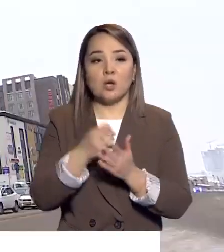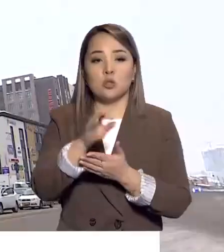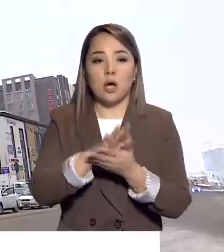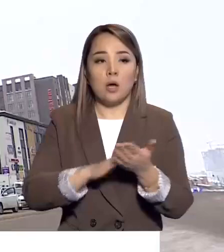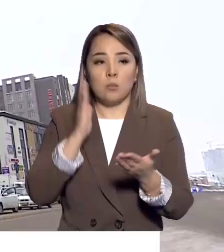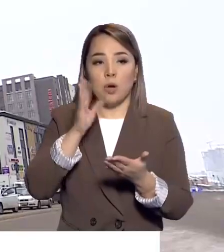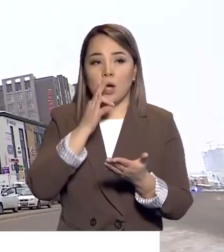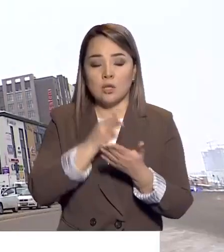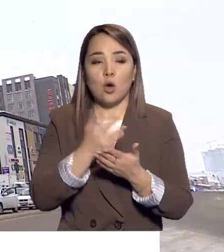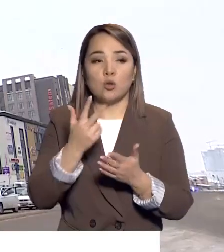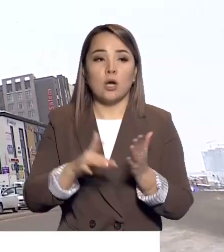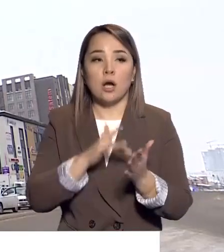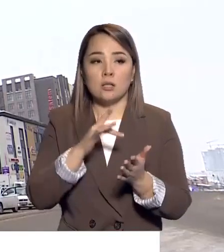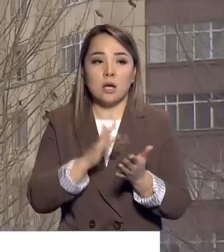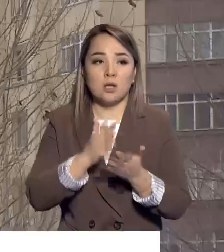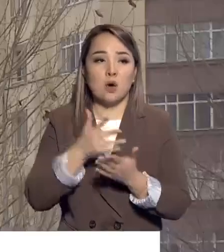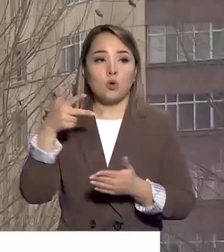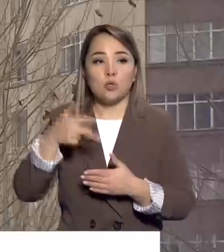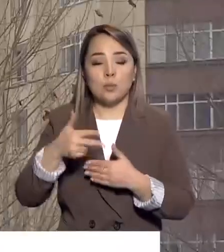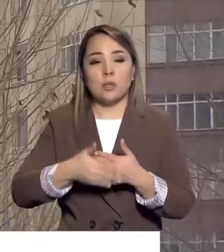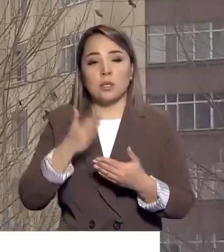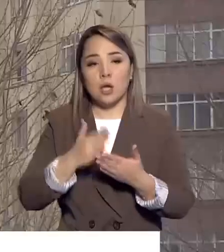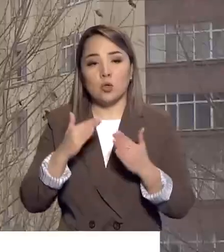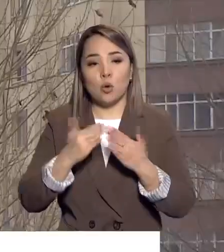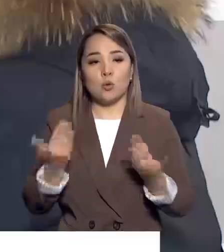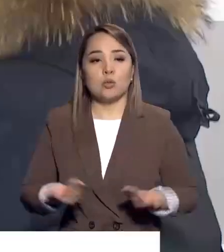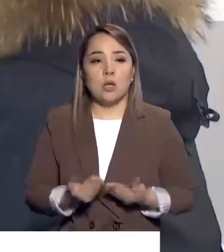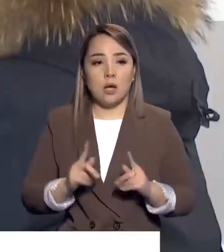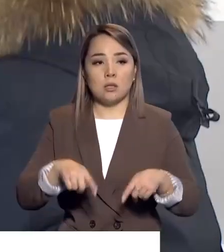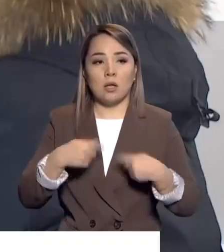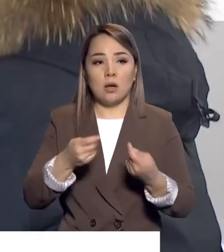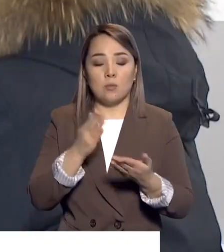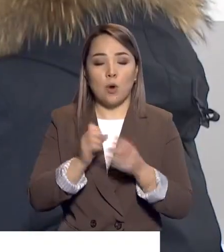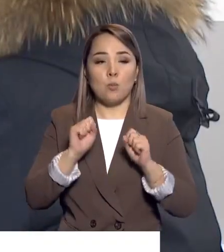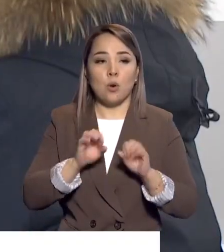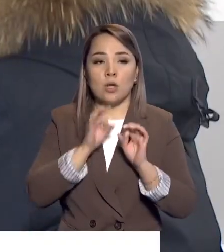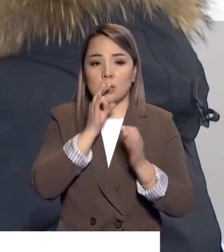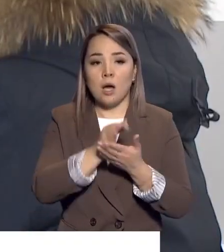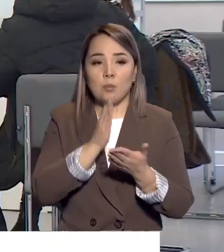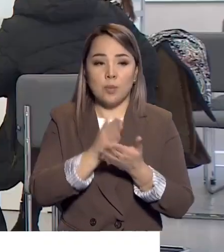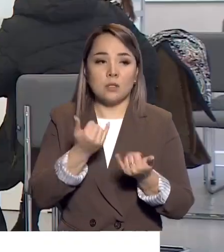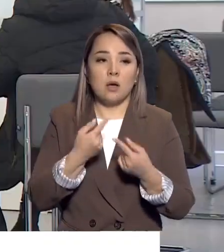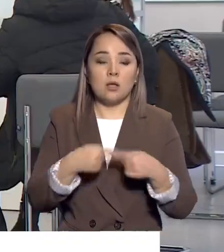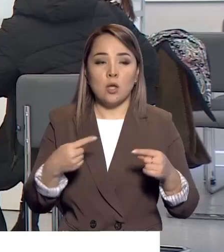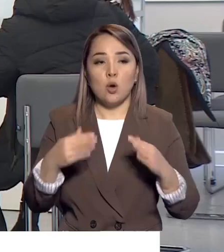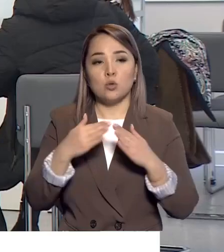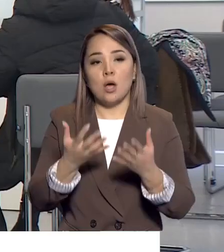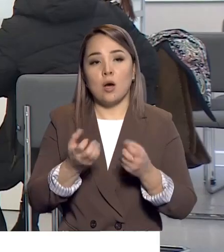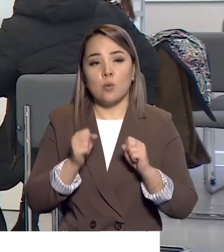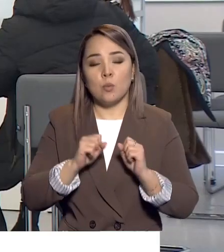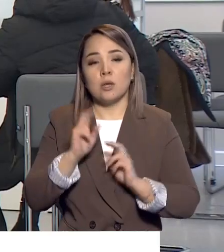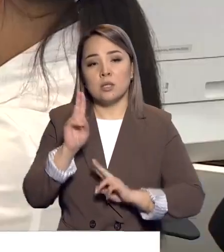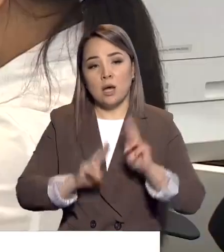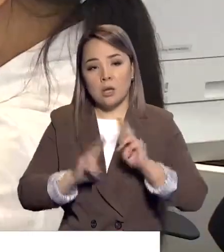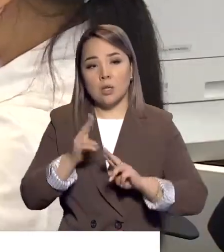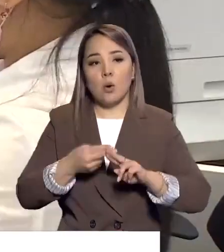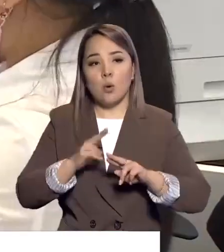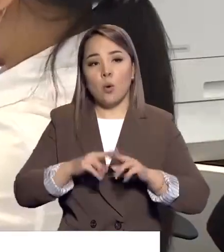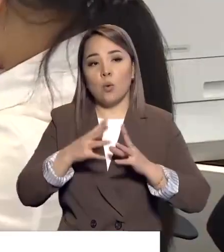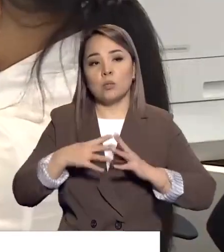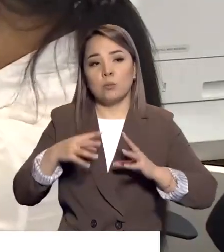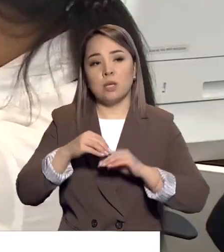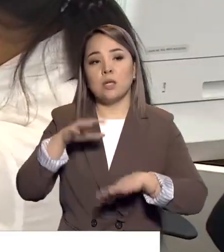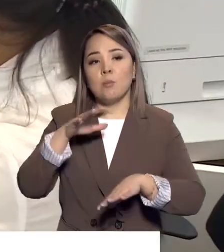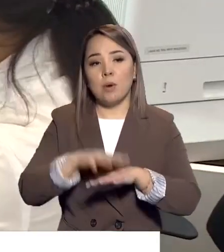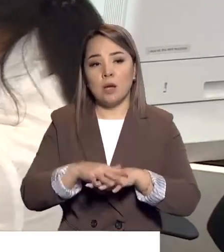жалғасады. Биыл үш қаладағы 3000 жастың үйлі болуына мүмкіндік бар. Ал халықтың өзге санатына қандай үй алу тетігі бар десек, биыл отбасы